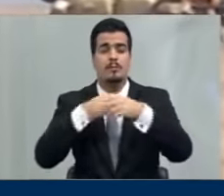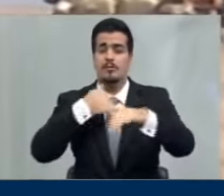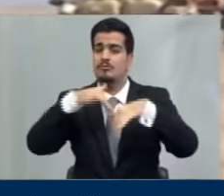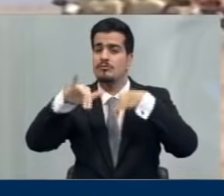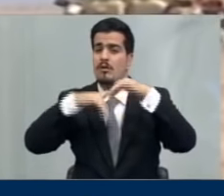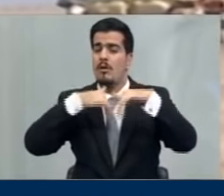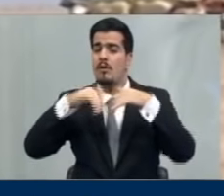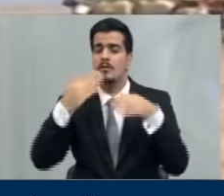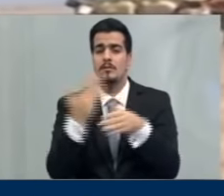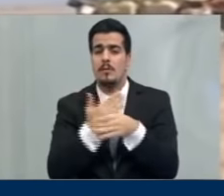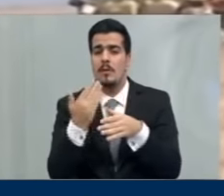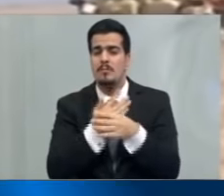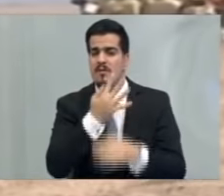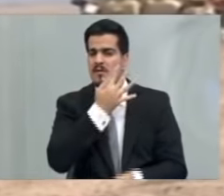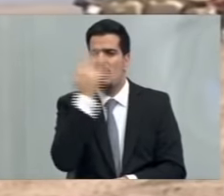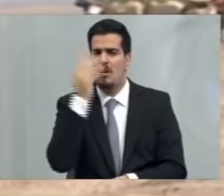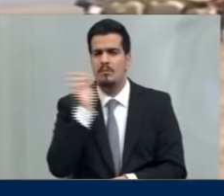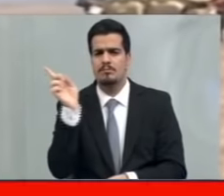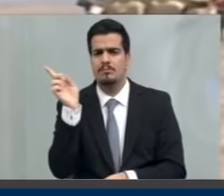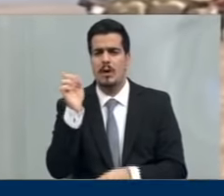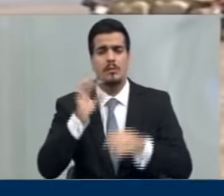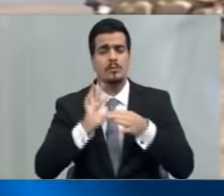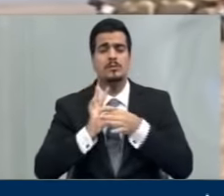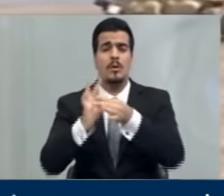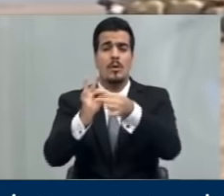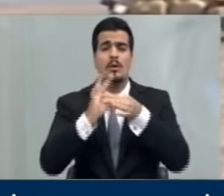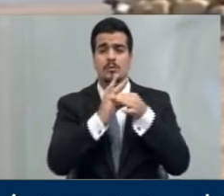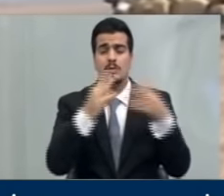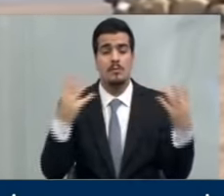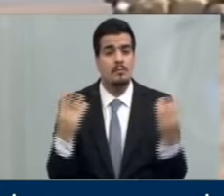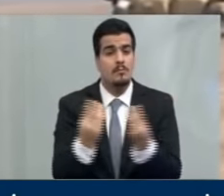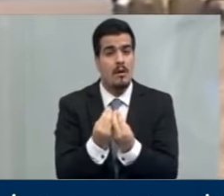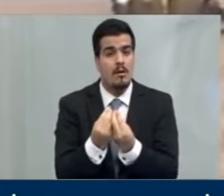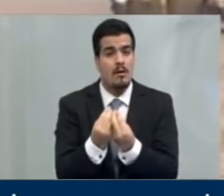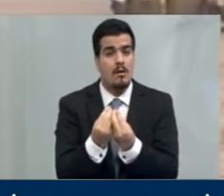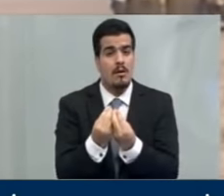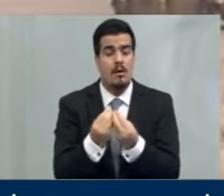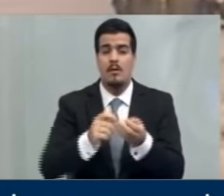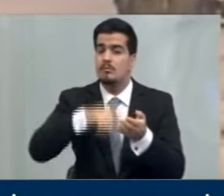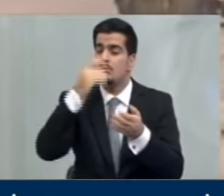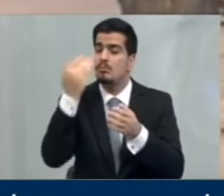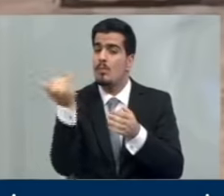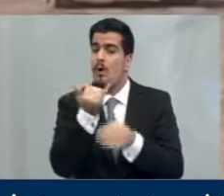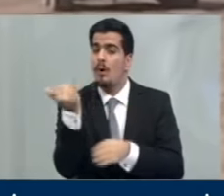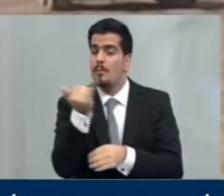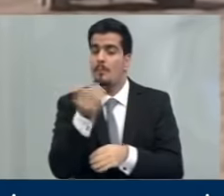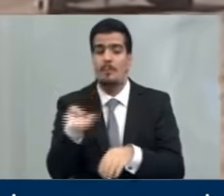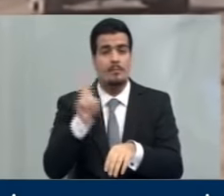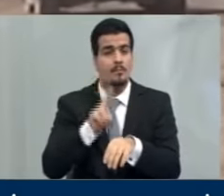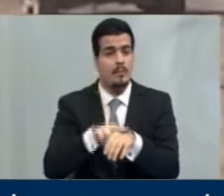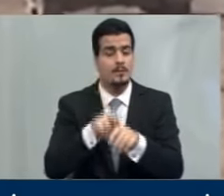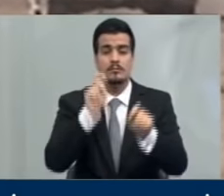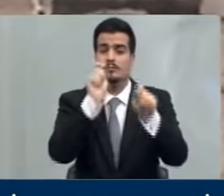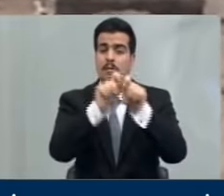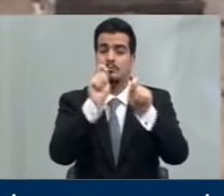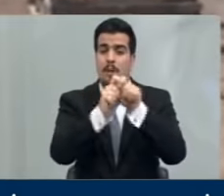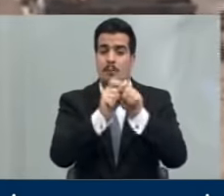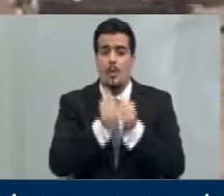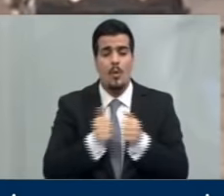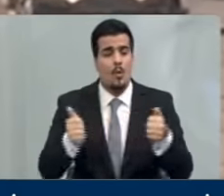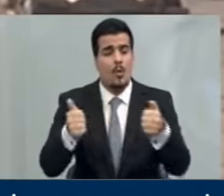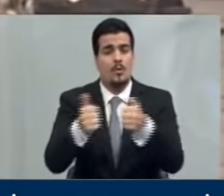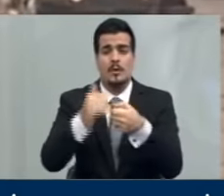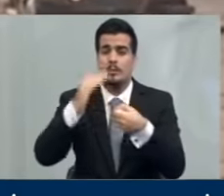بقايا الإرهاب عبر مواصلة الحرب على الإرهاب وعدم التهاون فيها، كما طالب بعودة النازحين